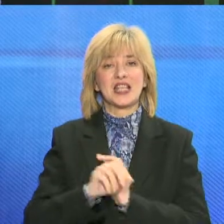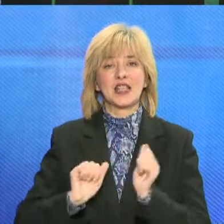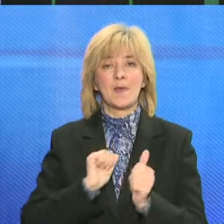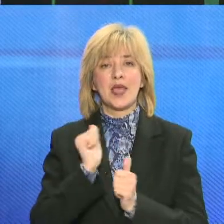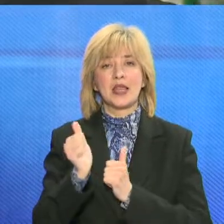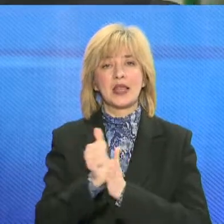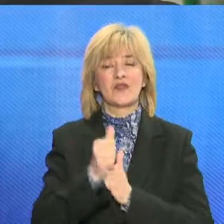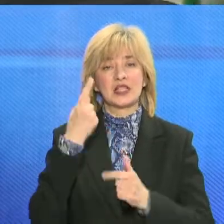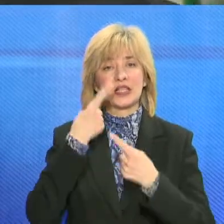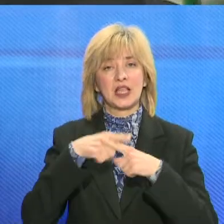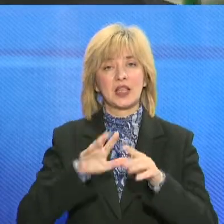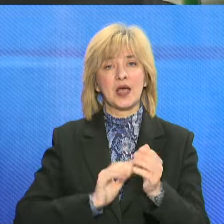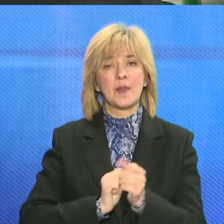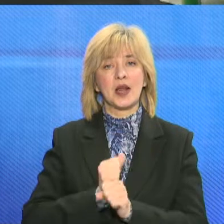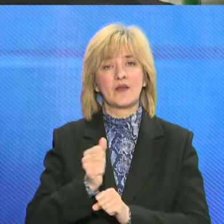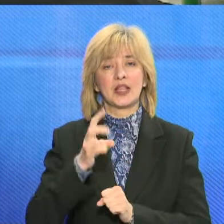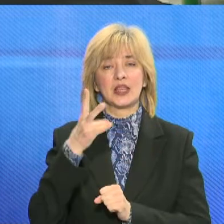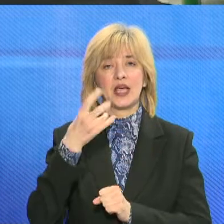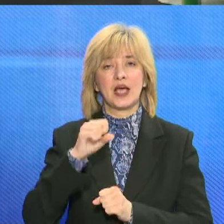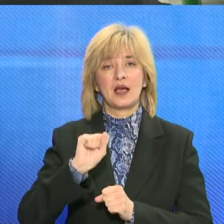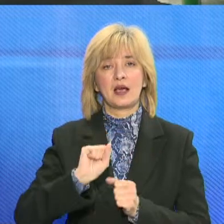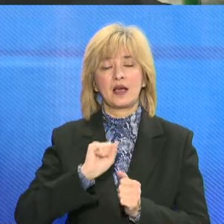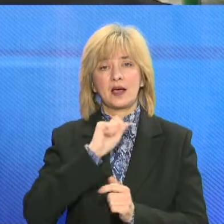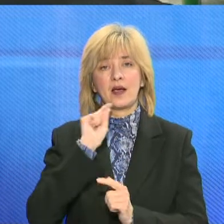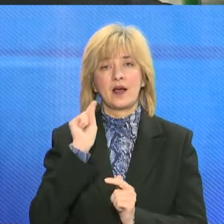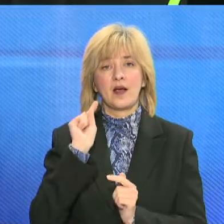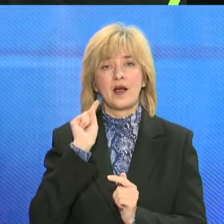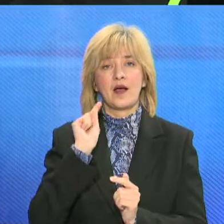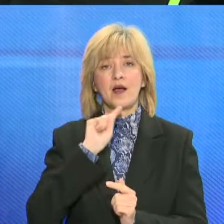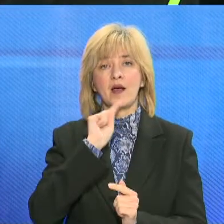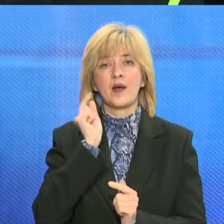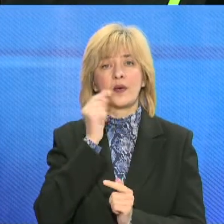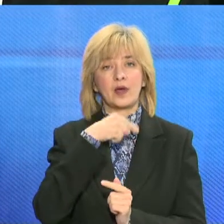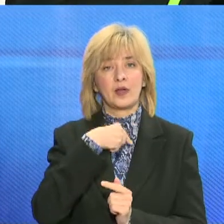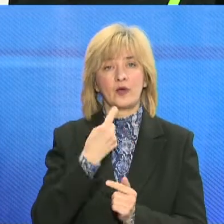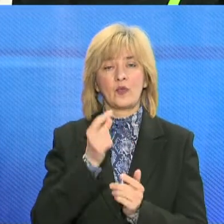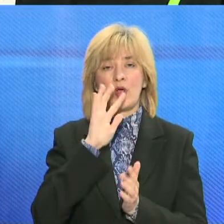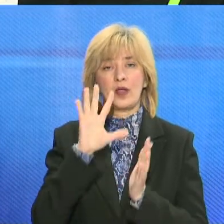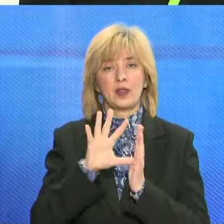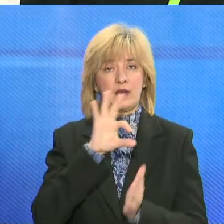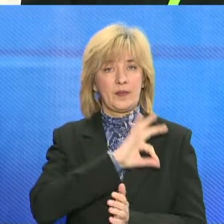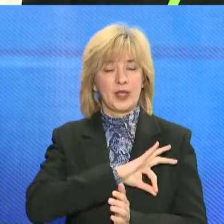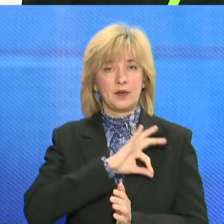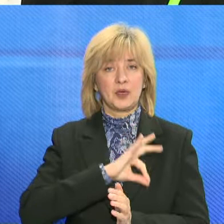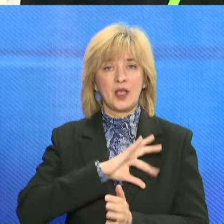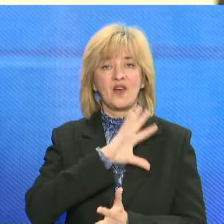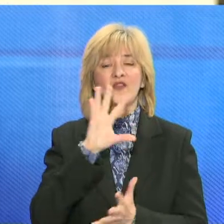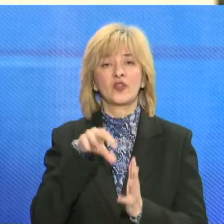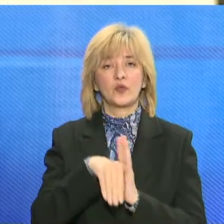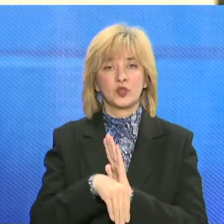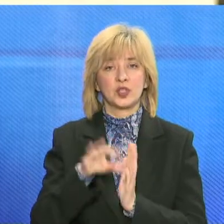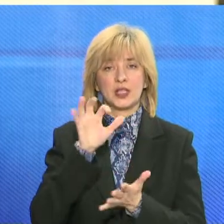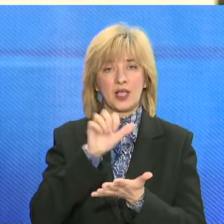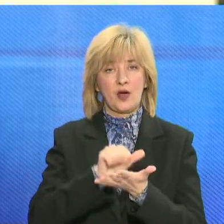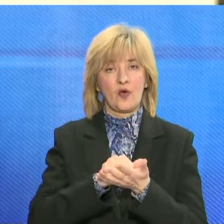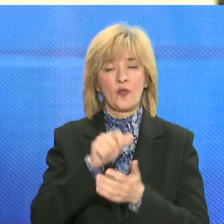накіраваных на аптымізацыю энерга- і цепласпажывання. У тым ліку ў вырашэнні задачы па ахопе спажыўцоў энергіі рэгіёна